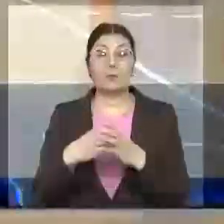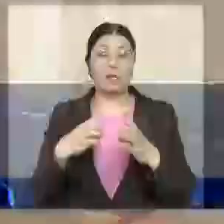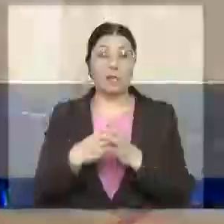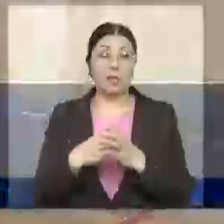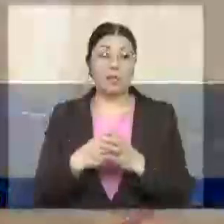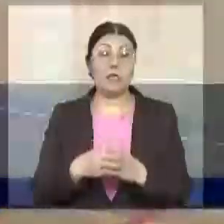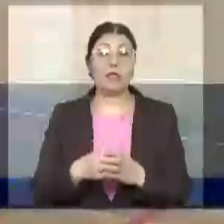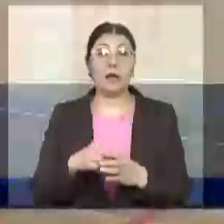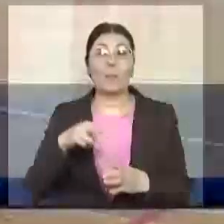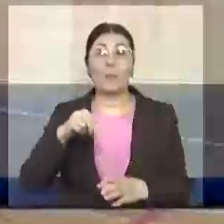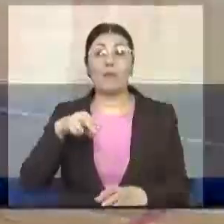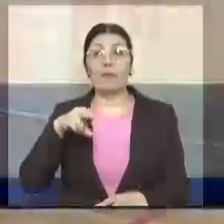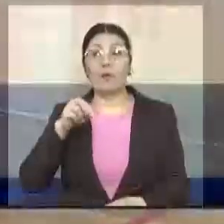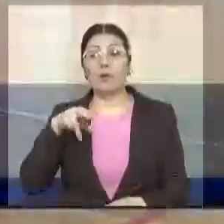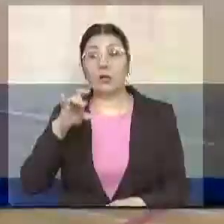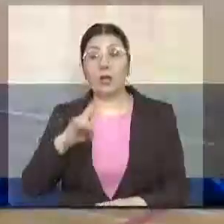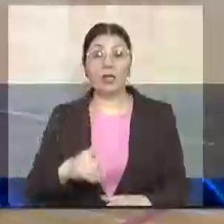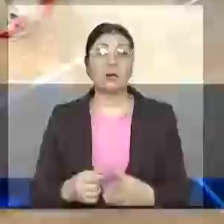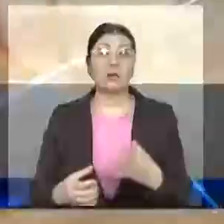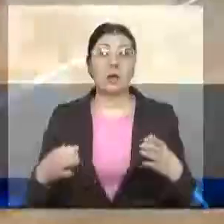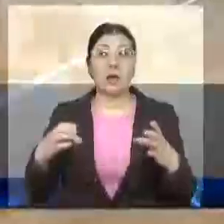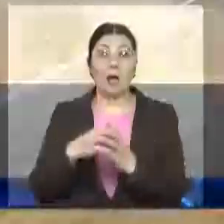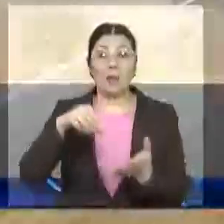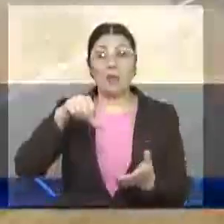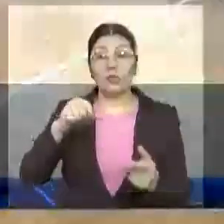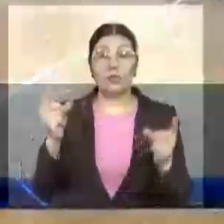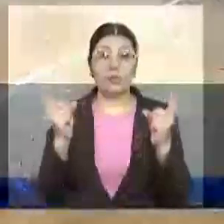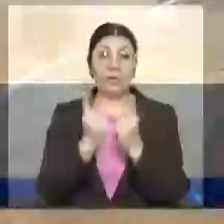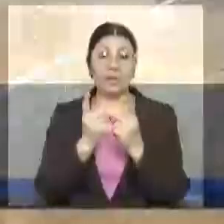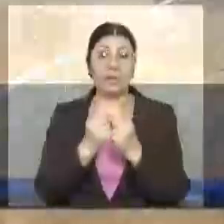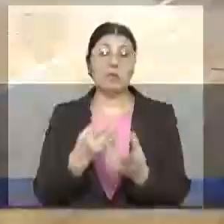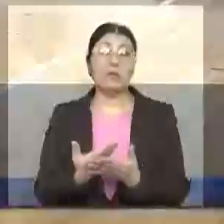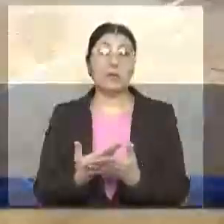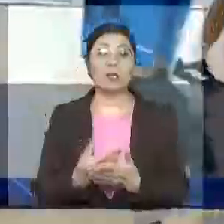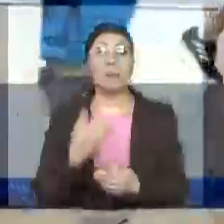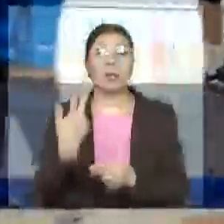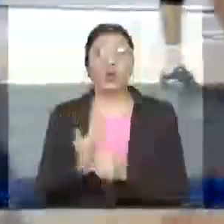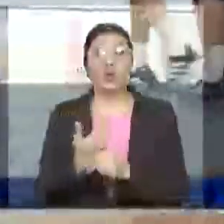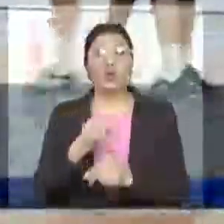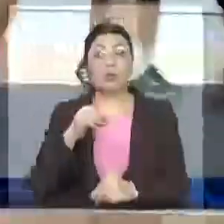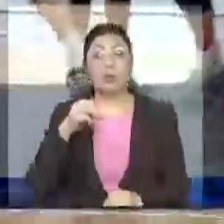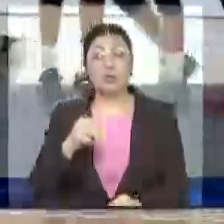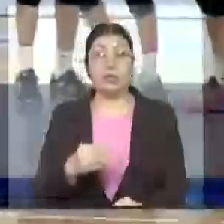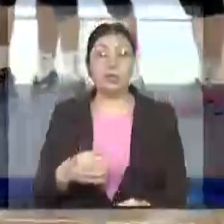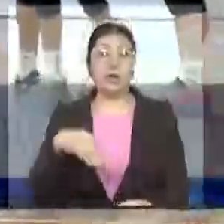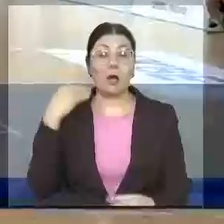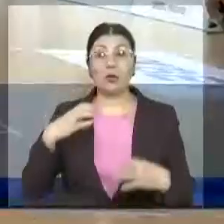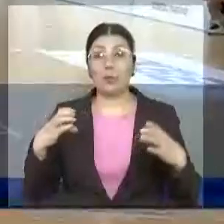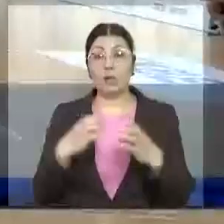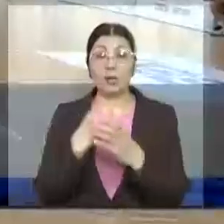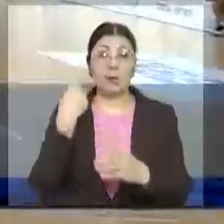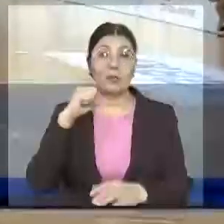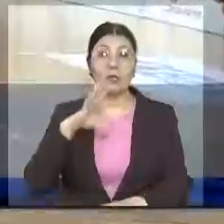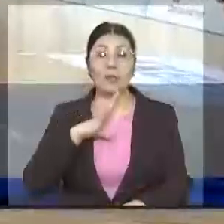павлодарлық волейболшылармен кездесті. Алғашқы 2 сетте көршілес команда жеңіске жетсе, 3-ші сет өңірлік команданың еншісіне